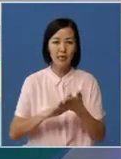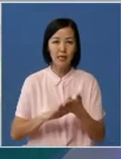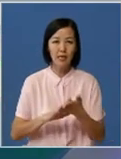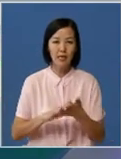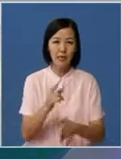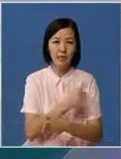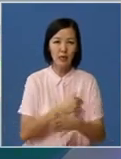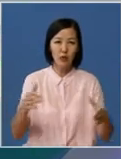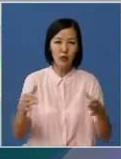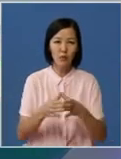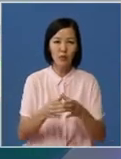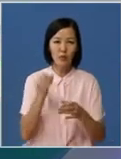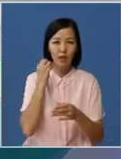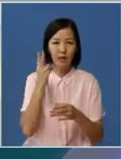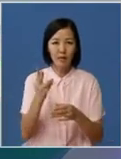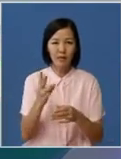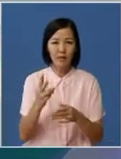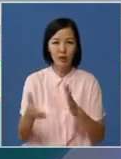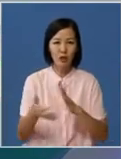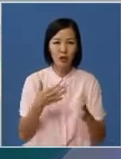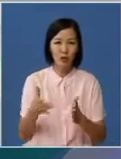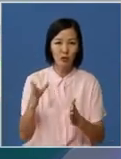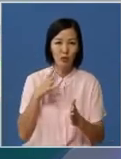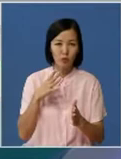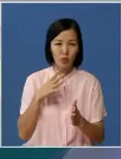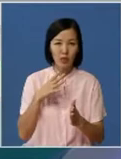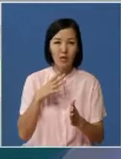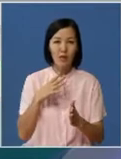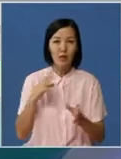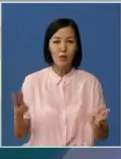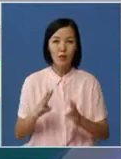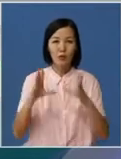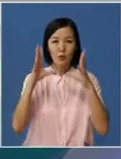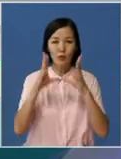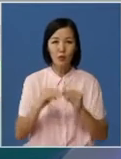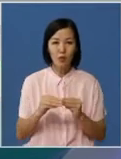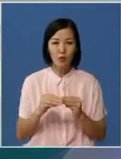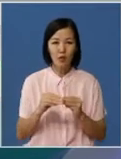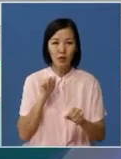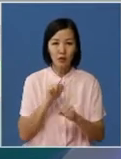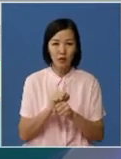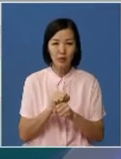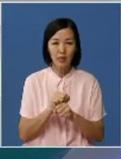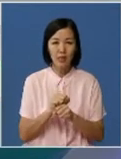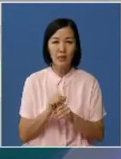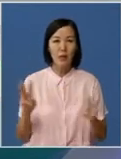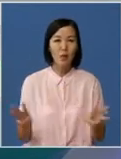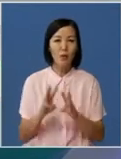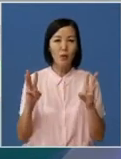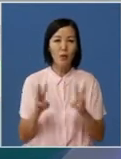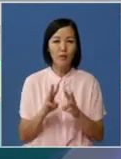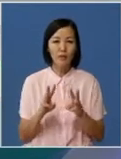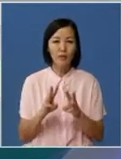кезекші бөлімге 13:05-те шақырту түскен. Абырой болғанда өрт сөндірушілер қызыл жалынды ауыздықтаған. Алапат отпен